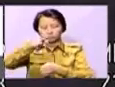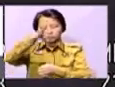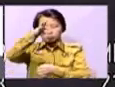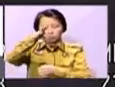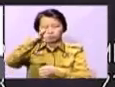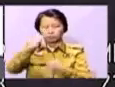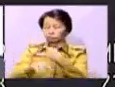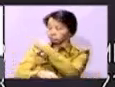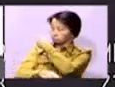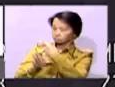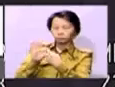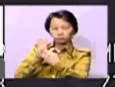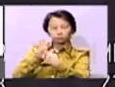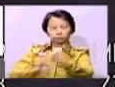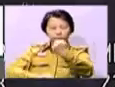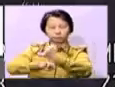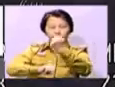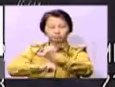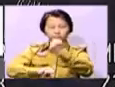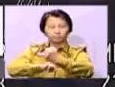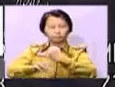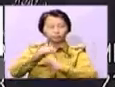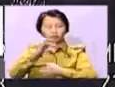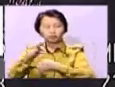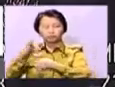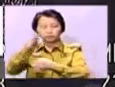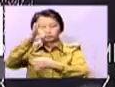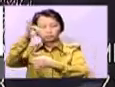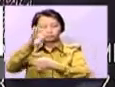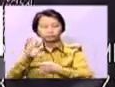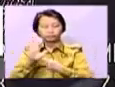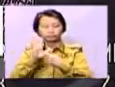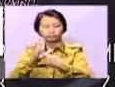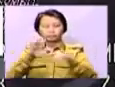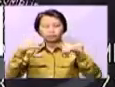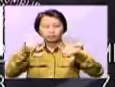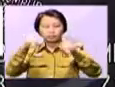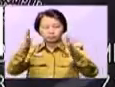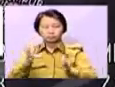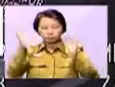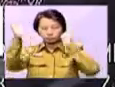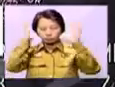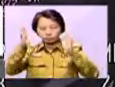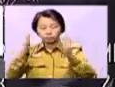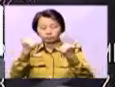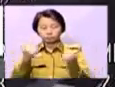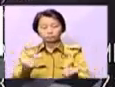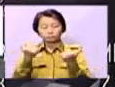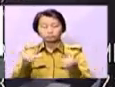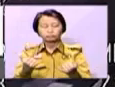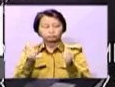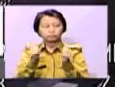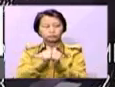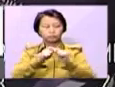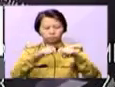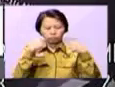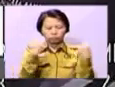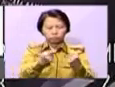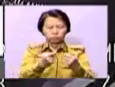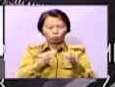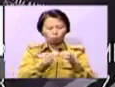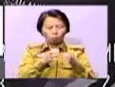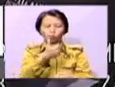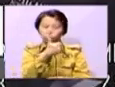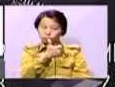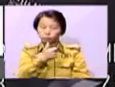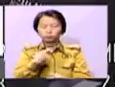yang ditunjukkan oleh penonton-penonton dan juga semangat yang ditunjukkan oleh pemain Malaysia pada kali ini dengan teamwork yang cukup baik,